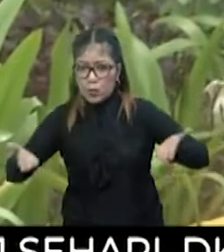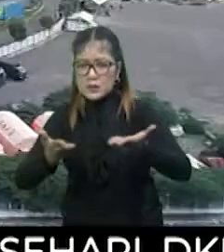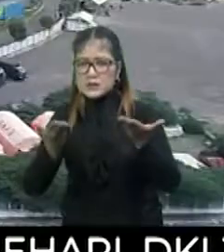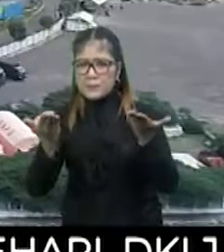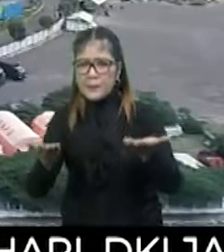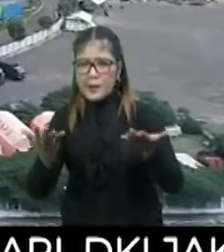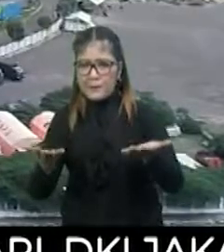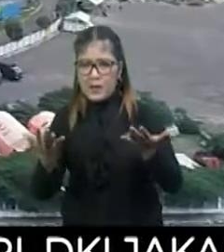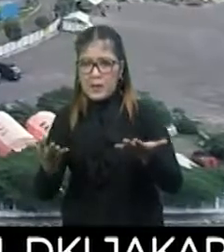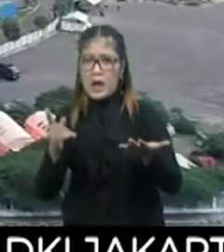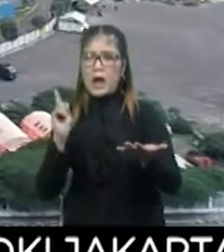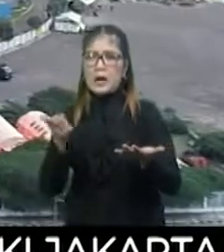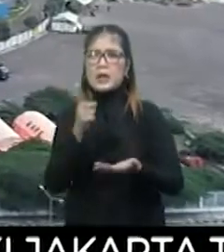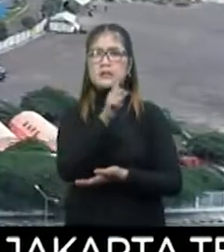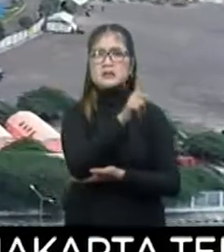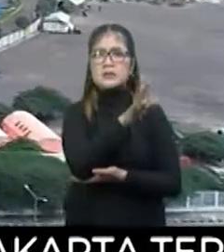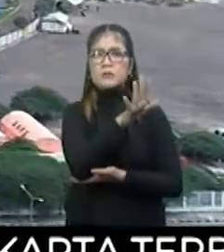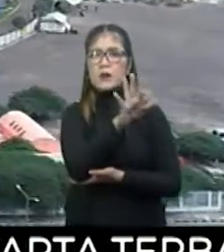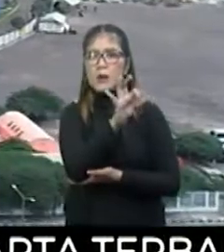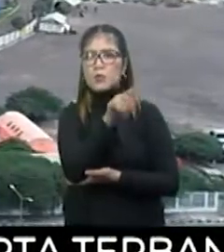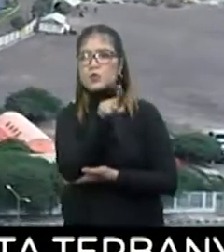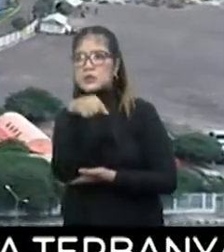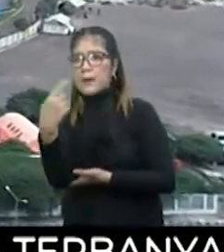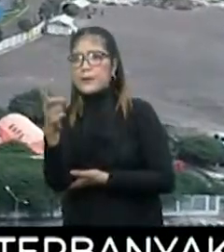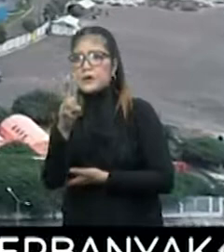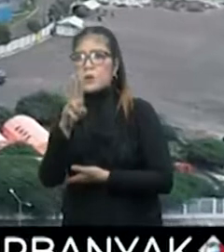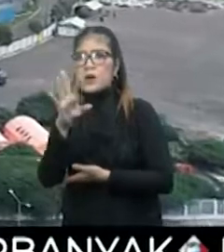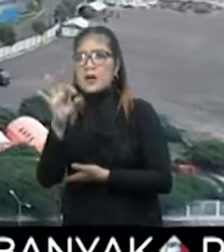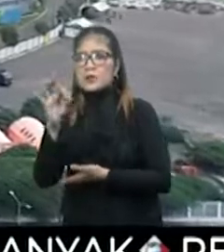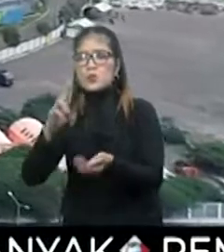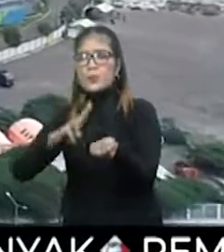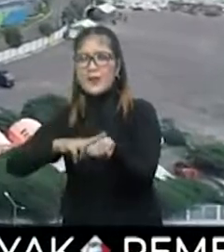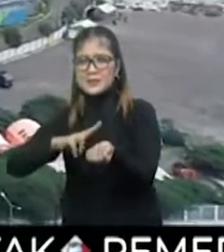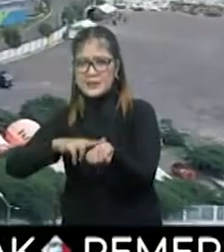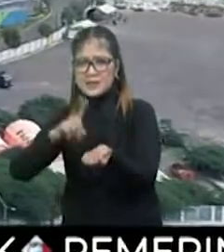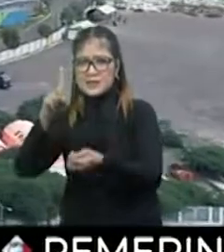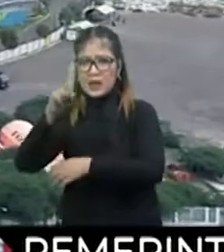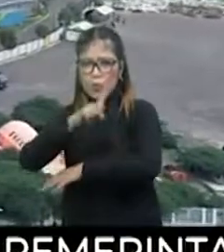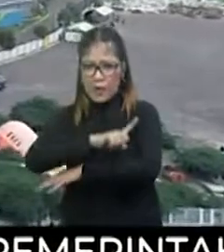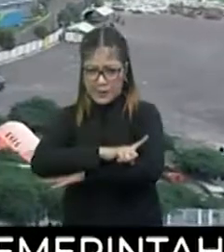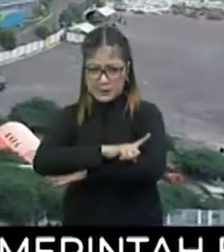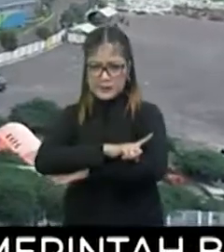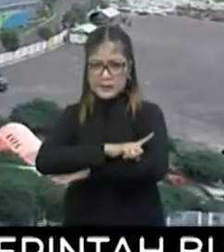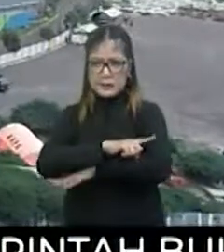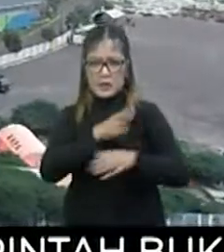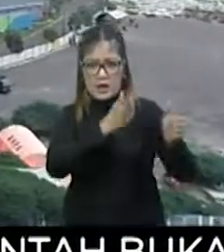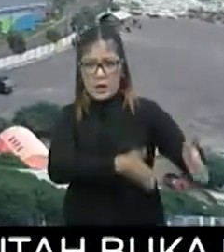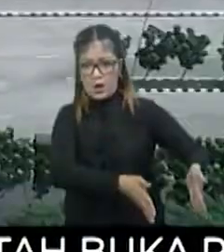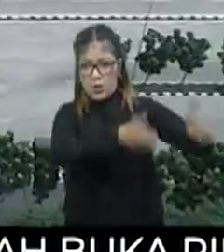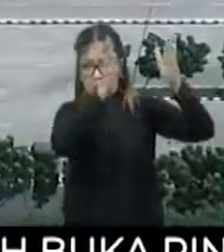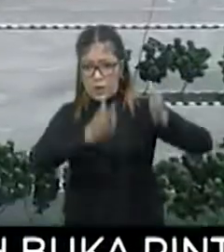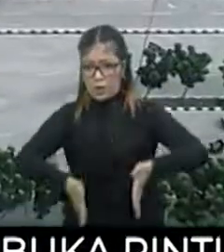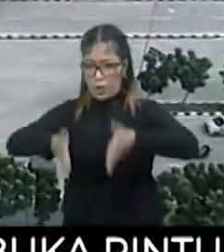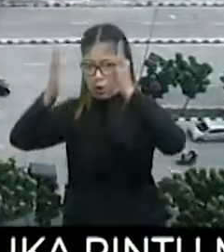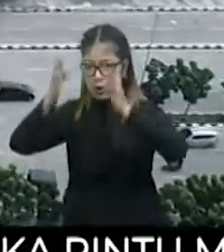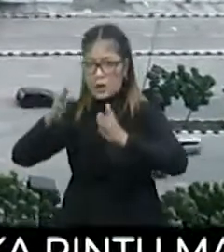sebanyak 150 hingga dengan 200 pasien. Dan kemudian untuk tower-tower yang ada di Rumah Sakit Darurat Wisma Atlet, ini sudah difungsikan